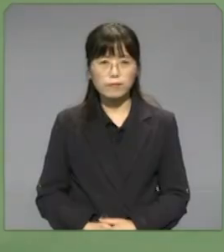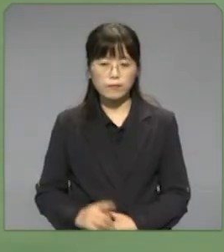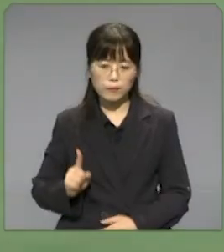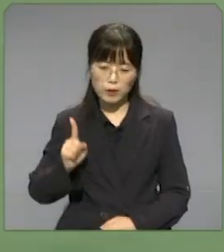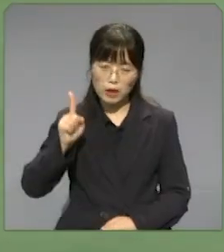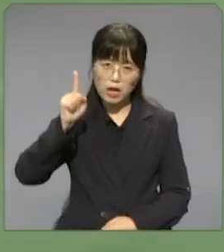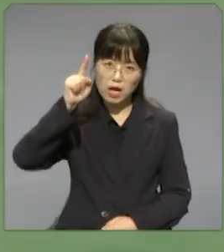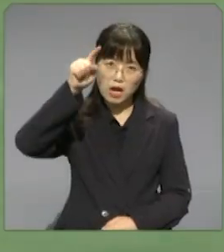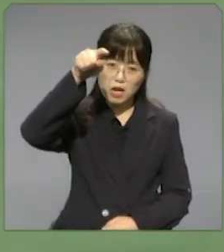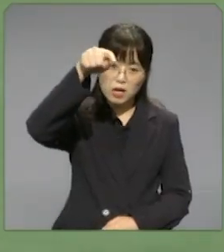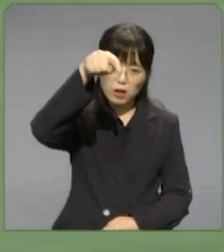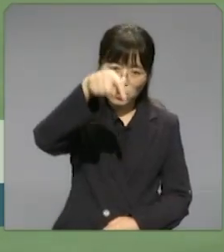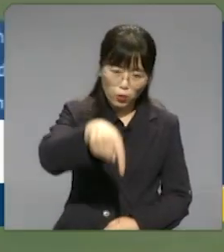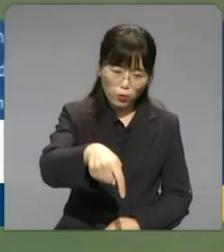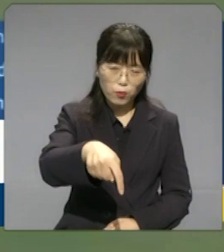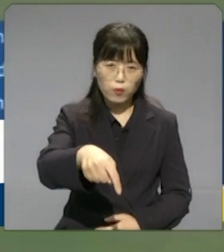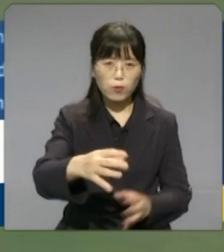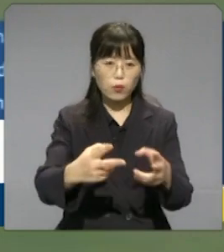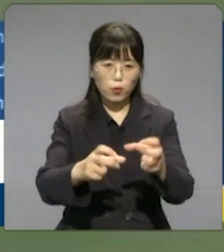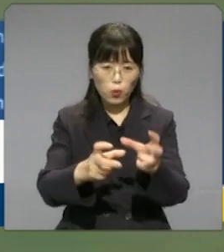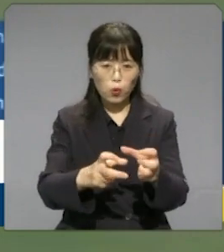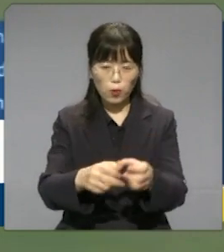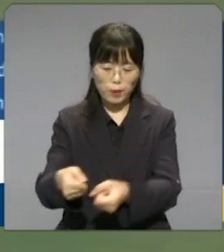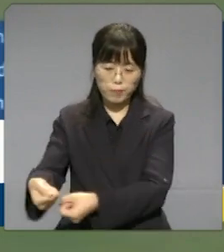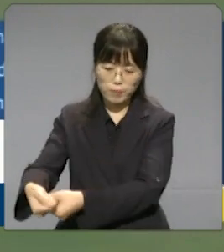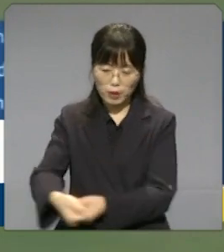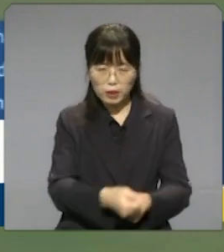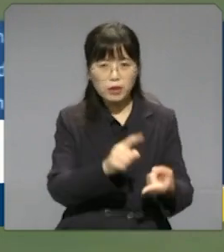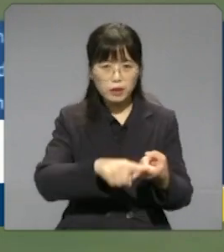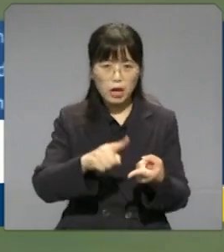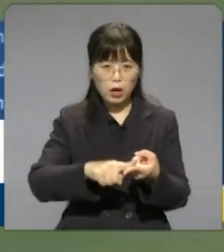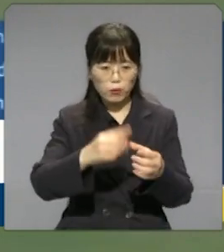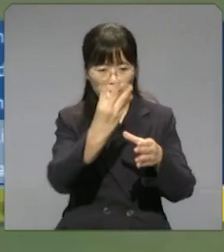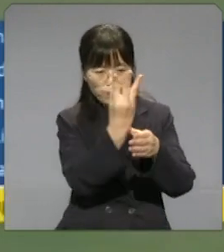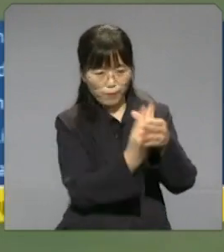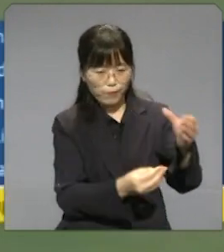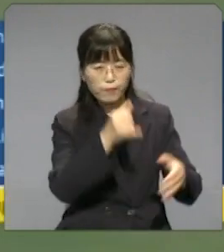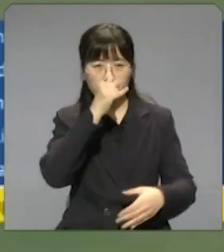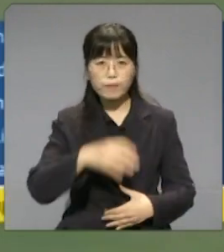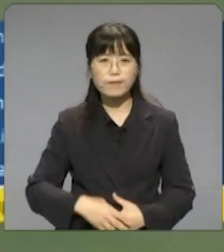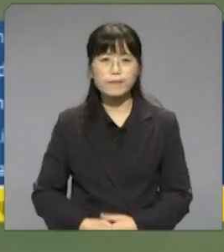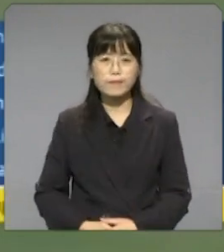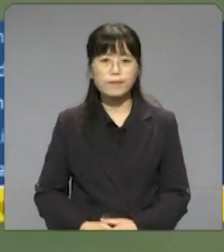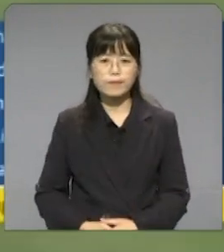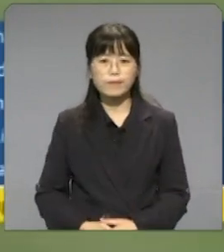포물선을 그리며 안착하는 공. 퍼팅은 그대로 홀컵으로 빨려 들어갑니다.